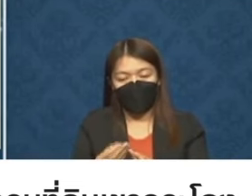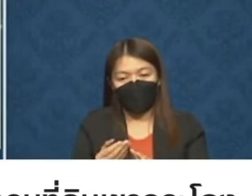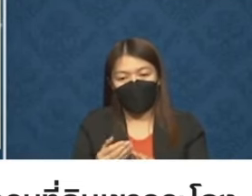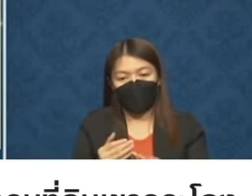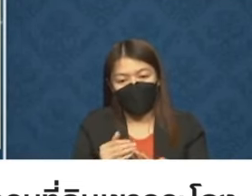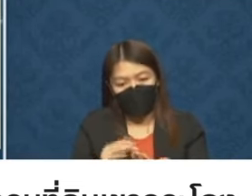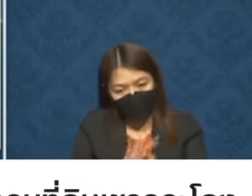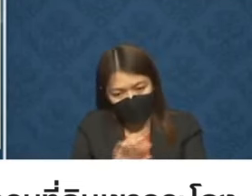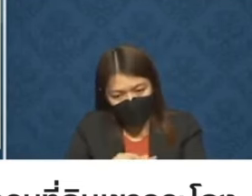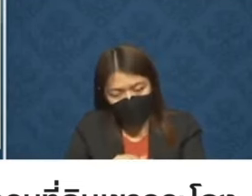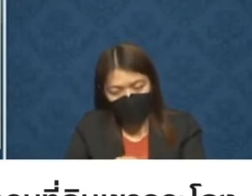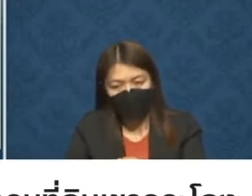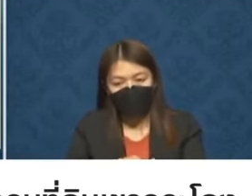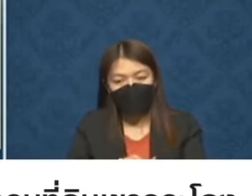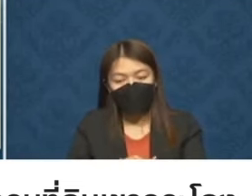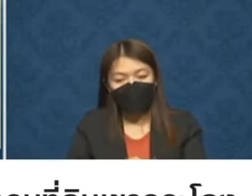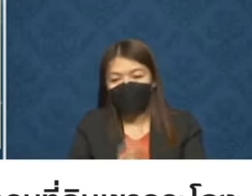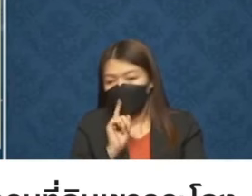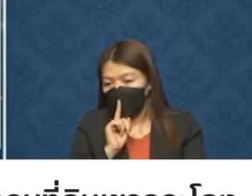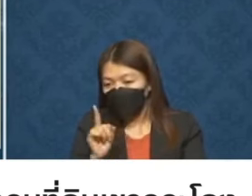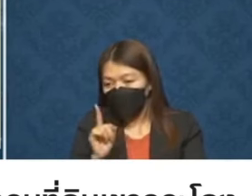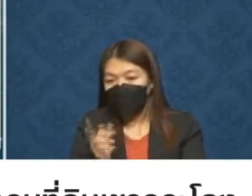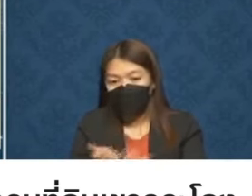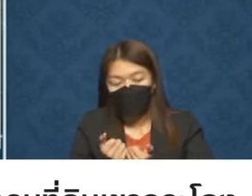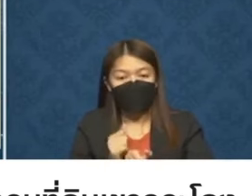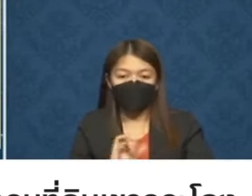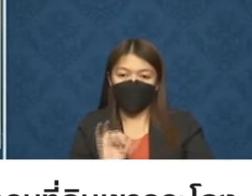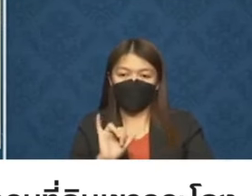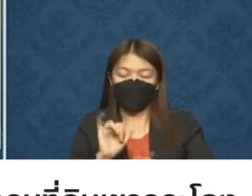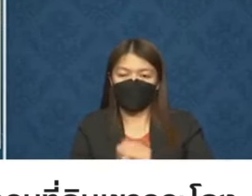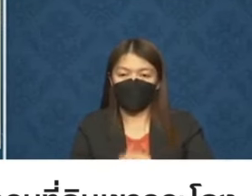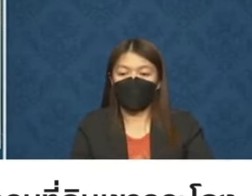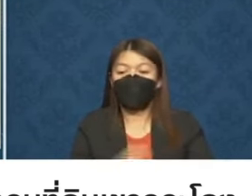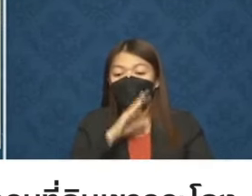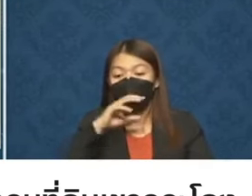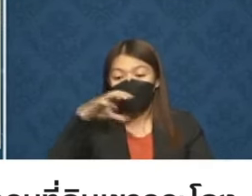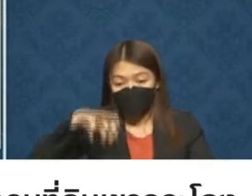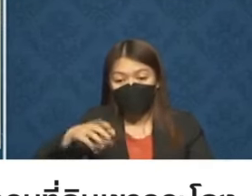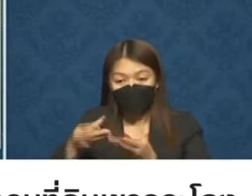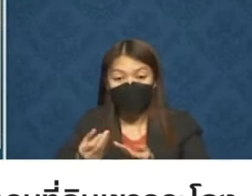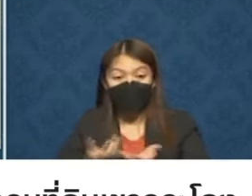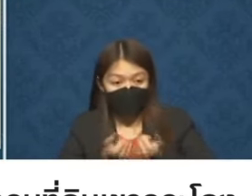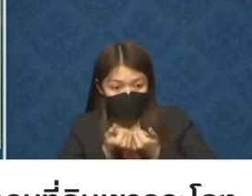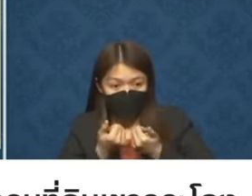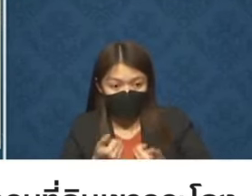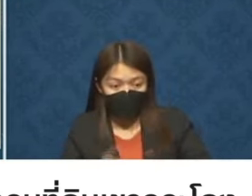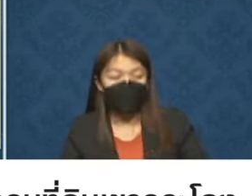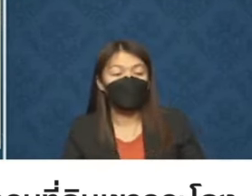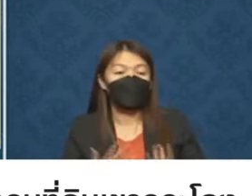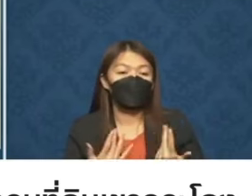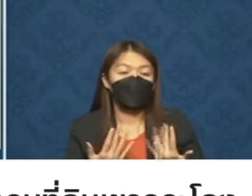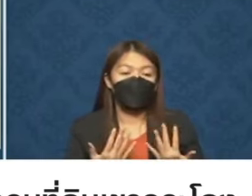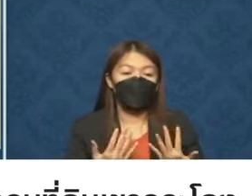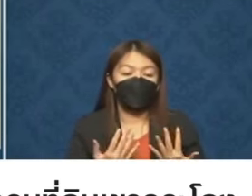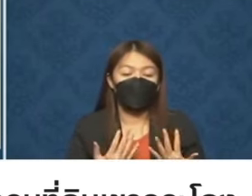หมายหรือว่าไม่ได้รับสำเนาคำฟ้องนะครับถ้ากรมที่ดินได้รับแล้วกรมที่ดินก็จะได้คำร้